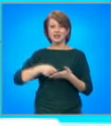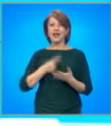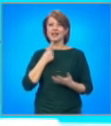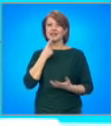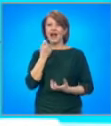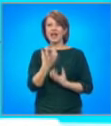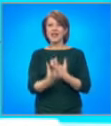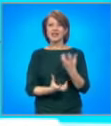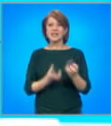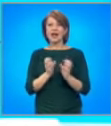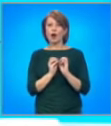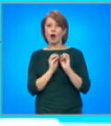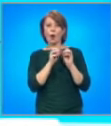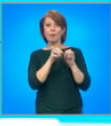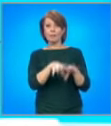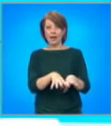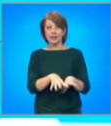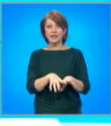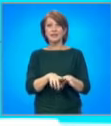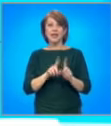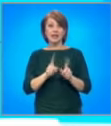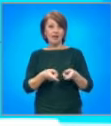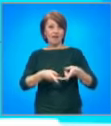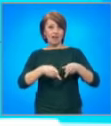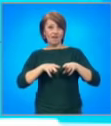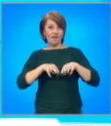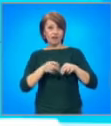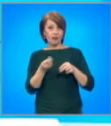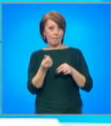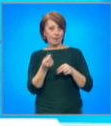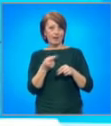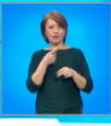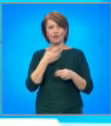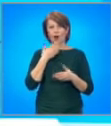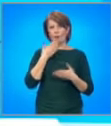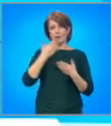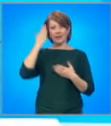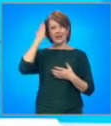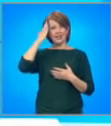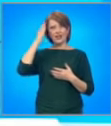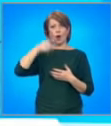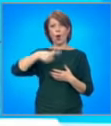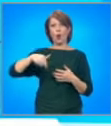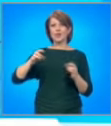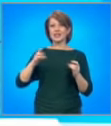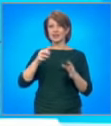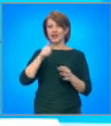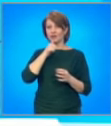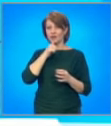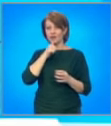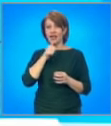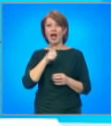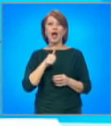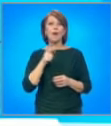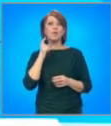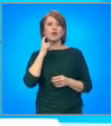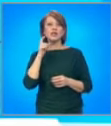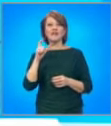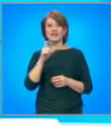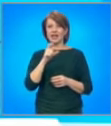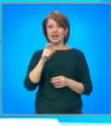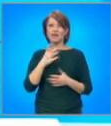изгаряне на отпадъците и да трябва да връща пари. Това обяви пред БНТ министърът на околната среда и водите Борислав Сандов. Междувременно